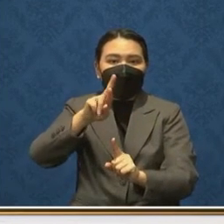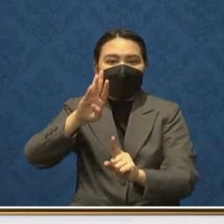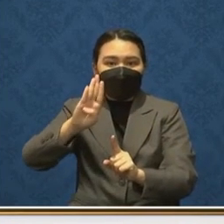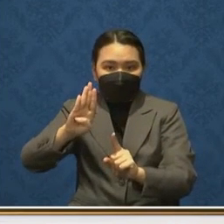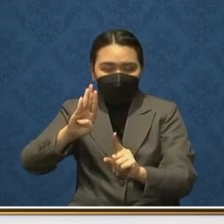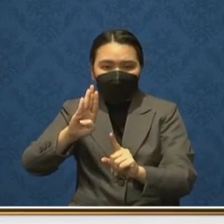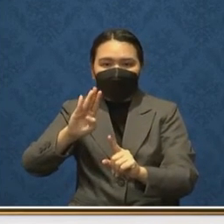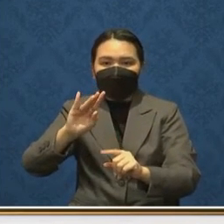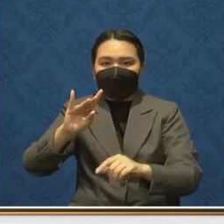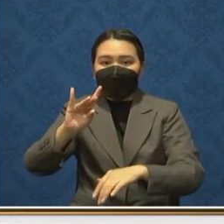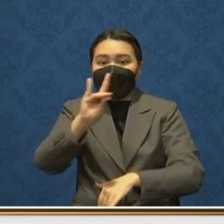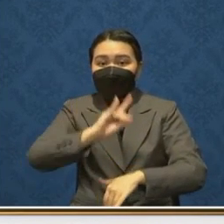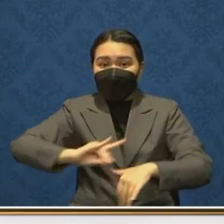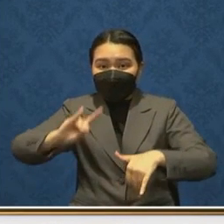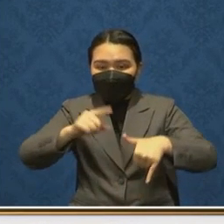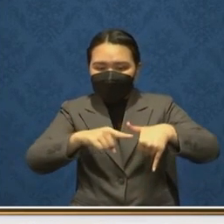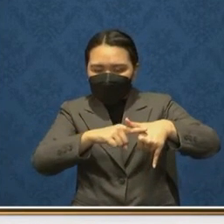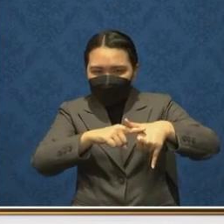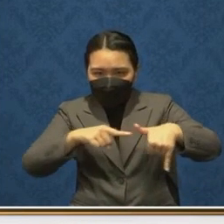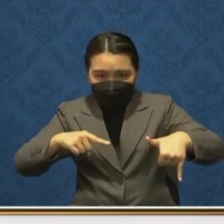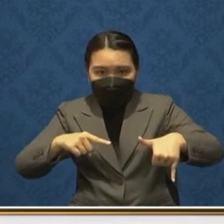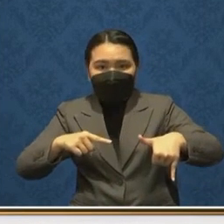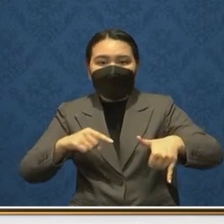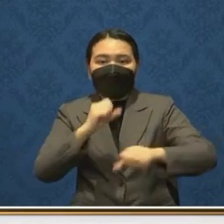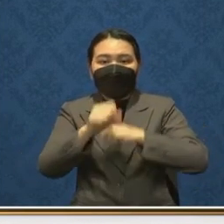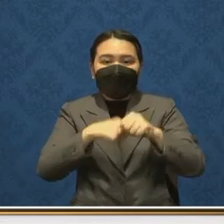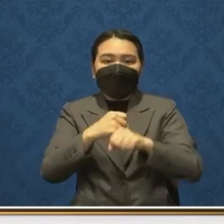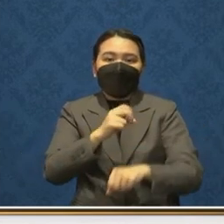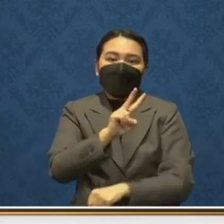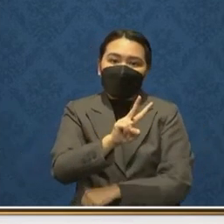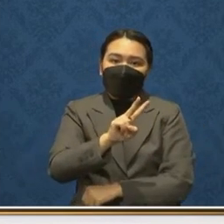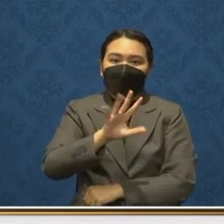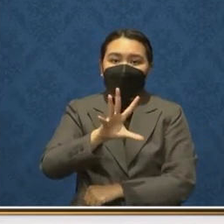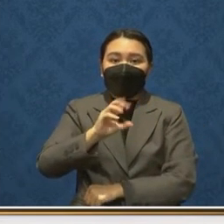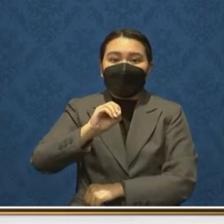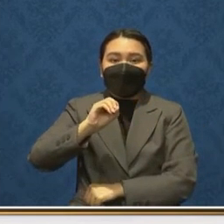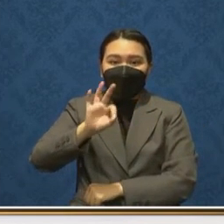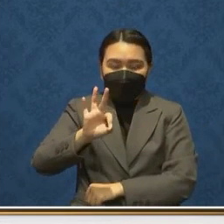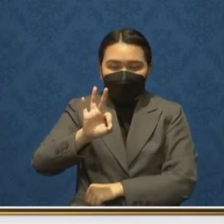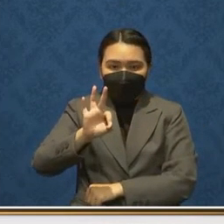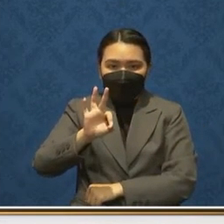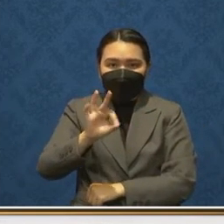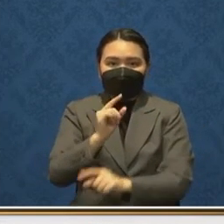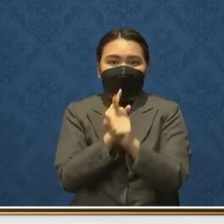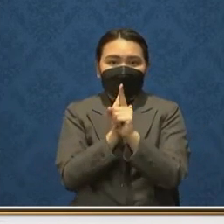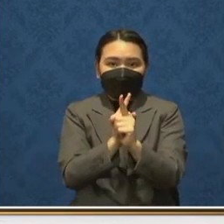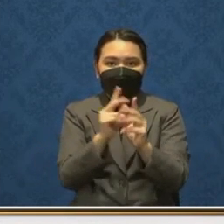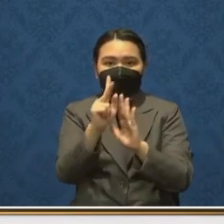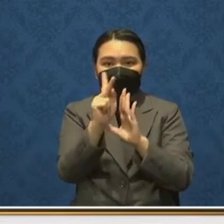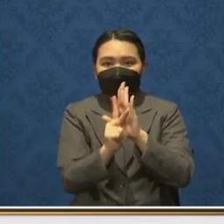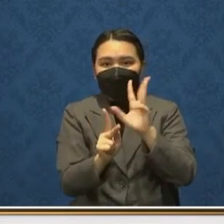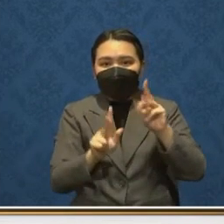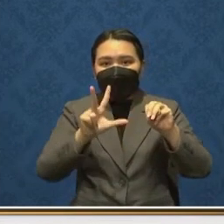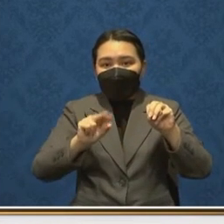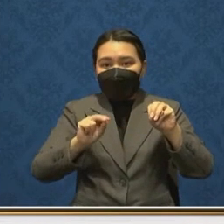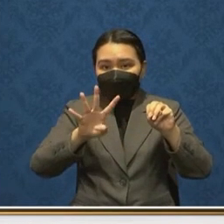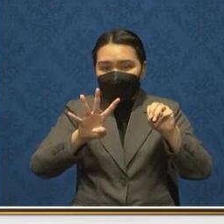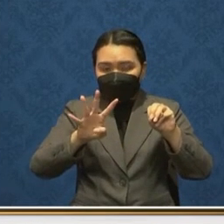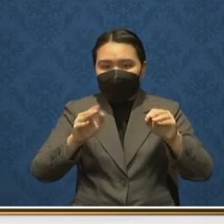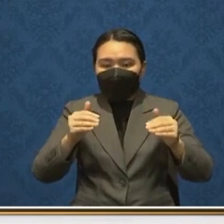์พ.2659 อาสัยความตามมาตรา 34 วัดึง